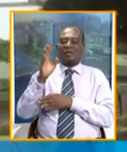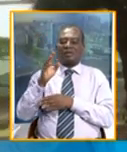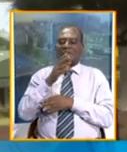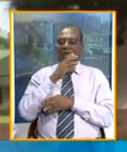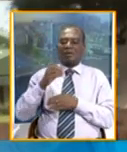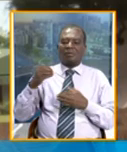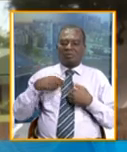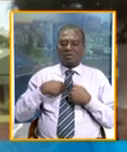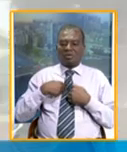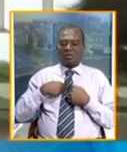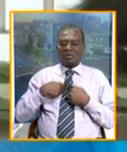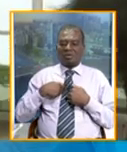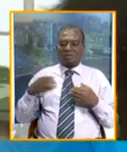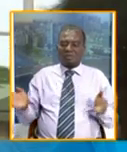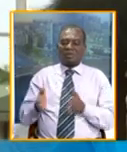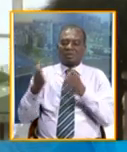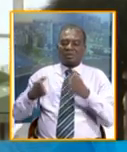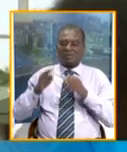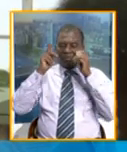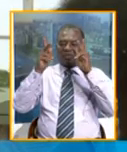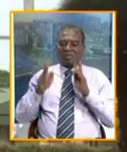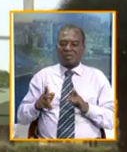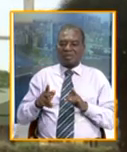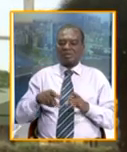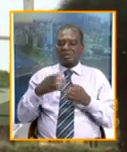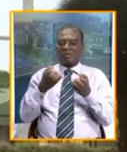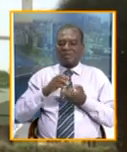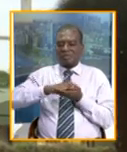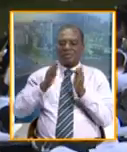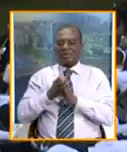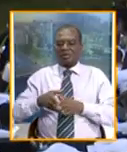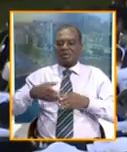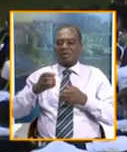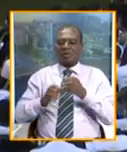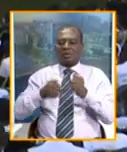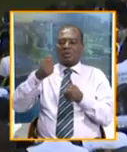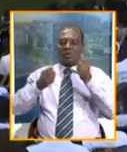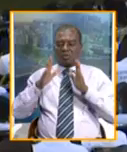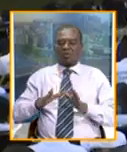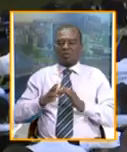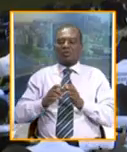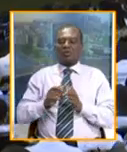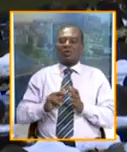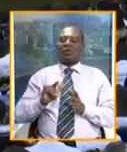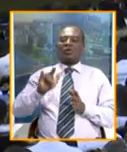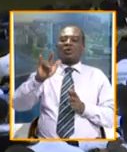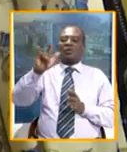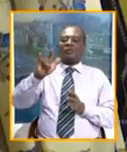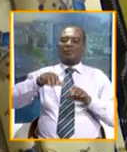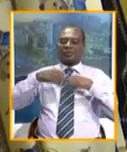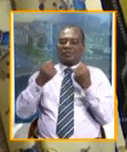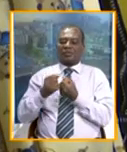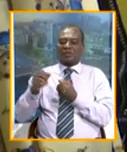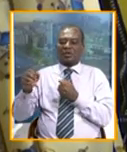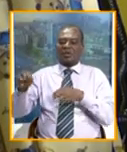la motivation de mon professeur. J'aimerais devenir pilote après ma licence en mathématiques. La Société mathématique Côte d'Ivoire est une